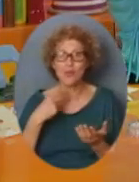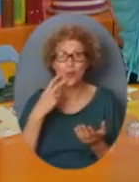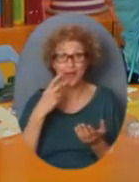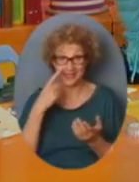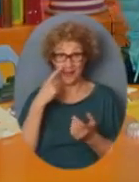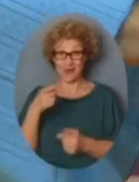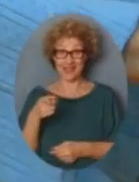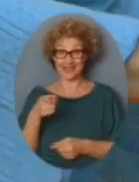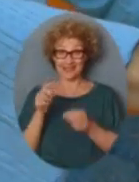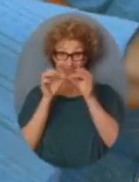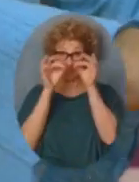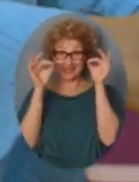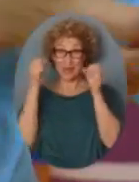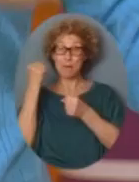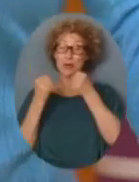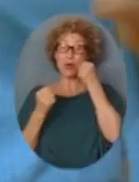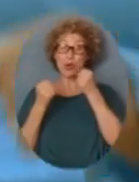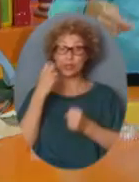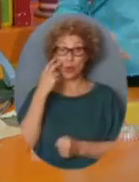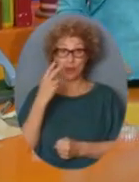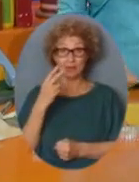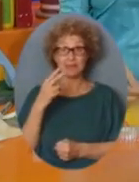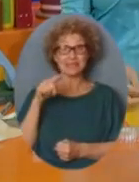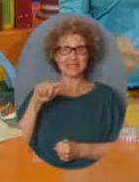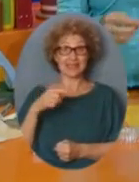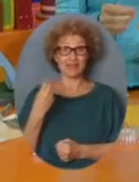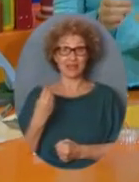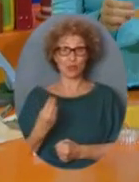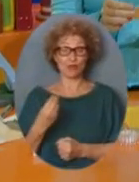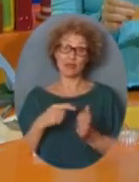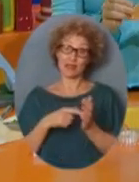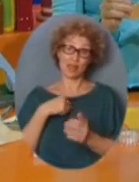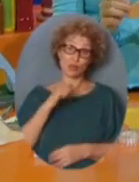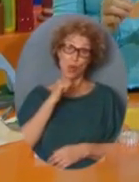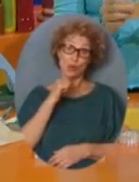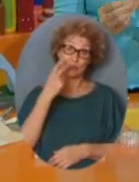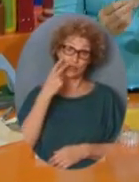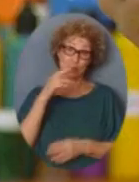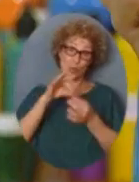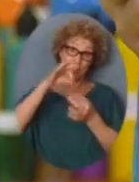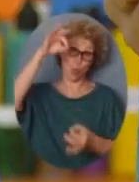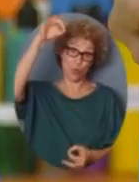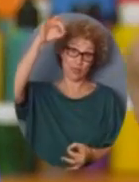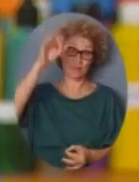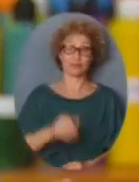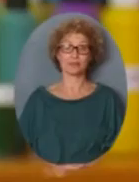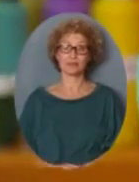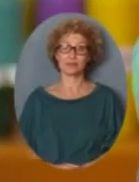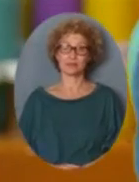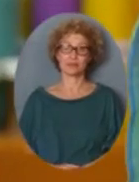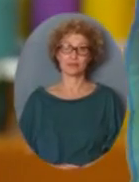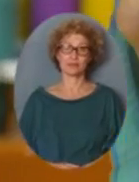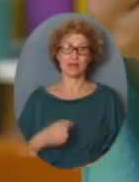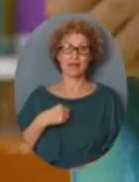רואה? בקושי. זה דווקא טוב לנו, כי אנחנו לא רוצים שיראו אותו. ממש שקוף. משחילה